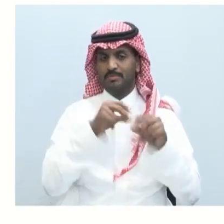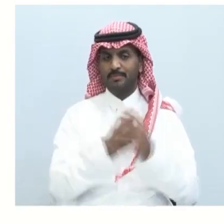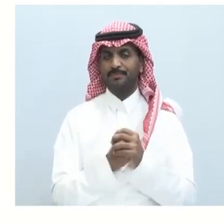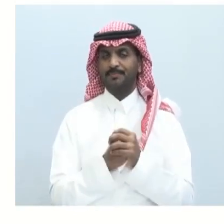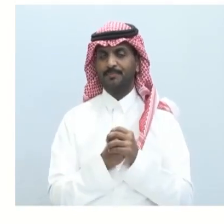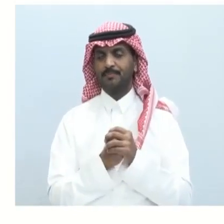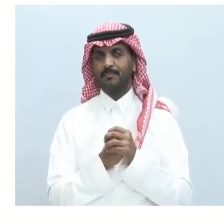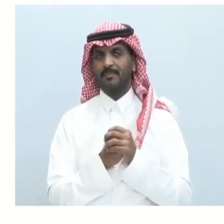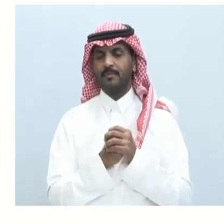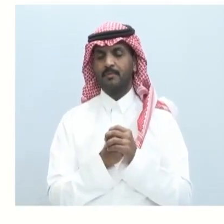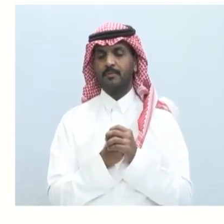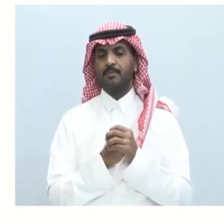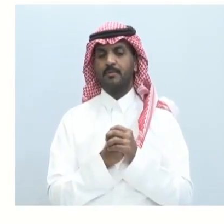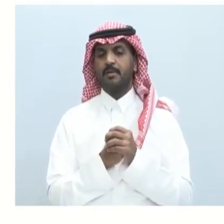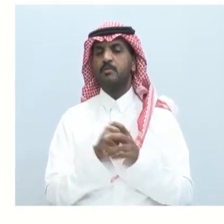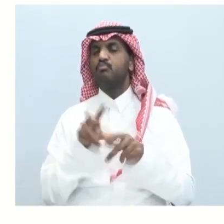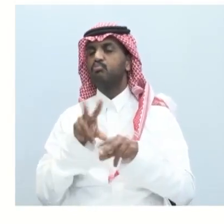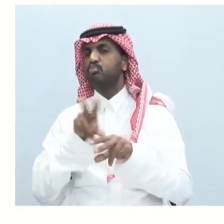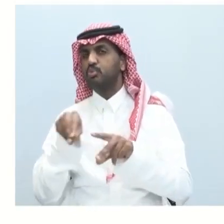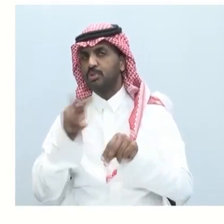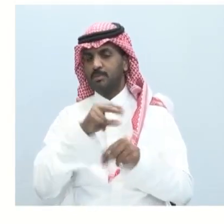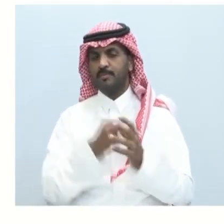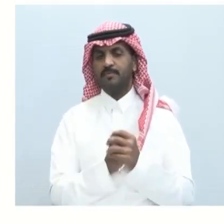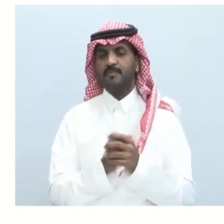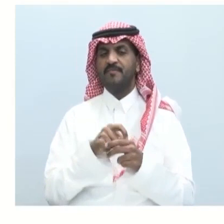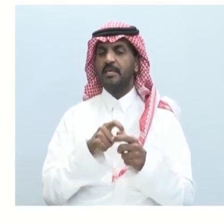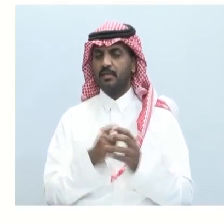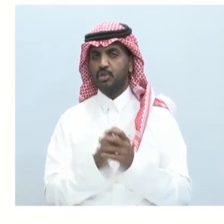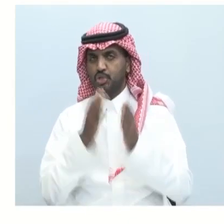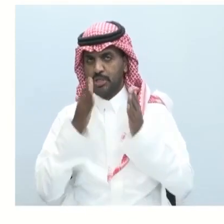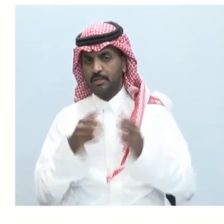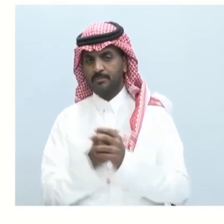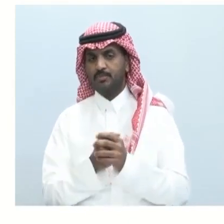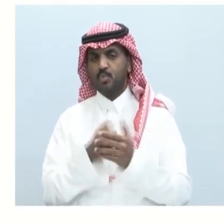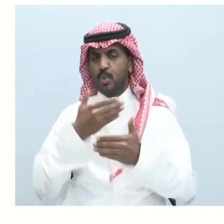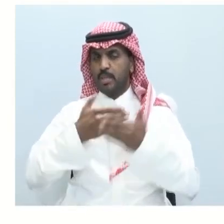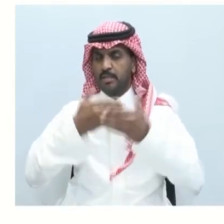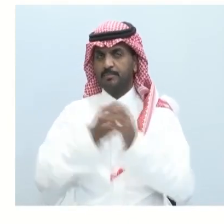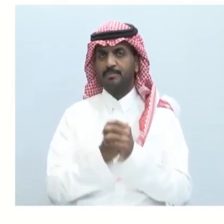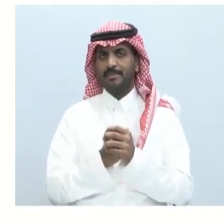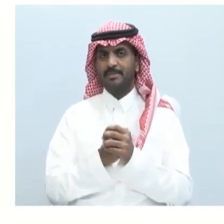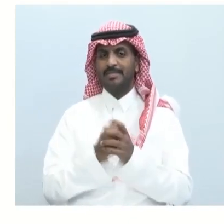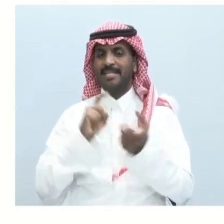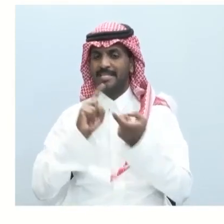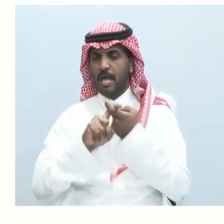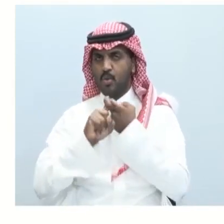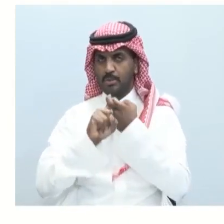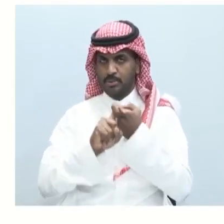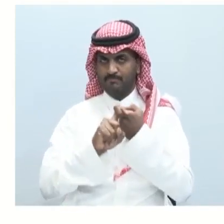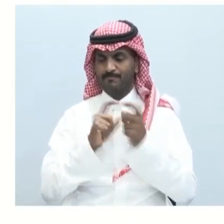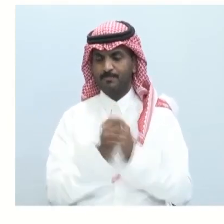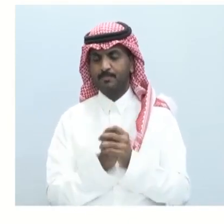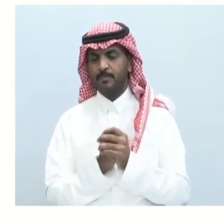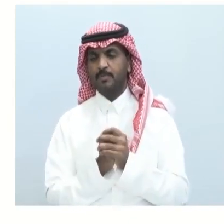مجموعه من المخلوقات الحيه ماذا المتشابهه في الشكل والتركيب تتزاوج